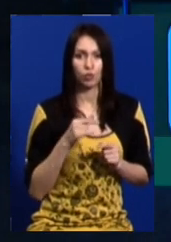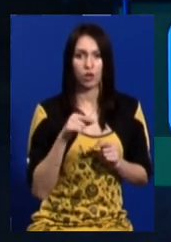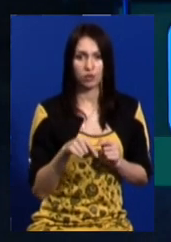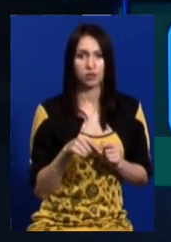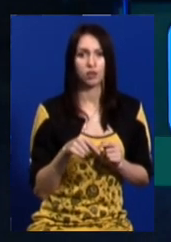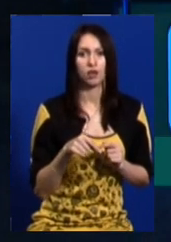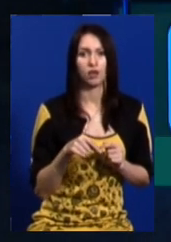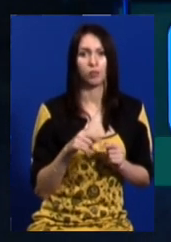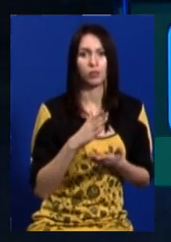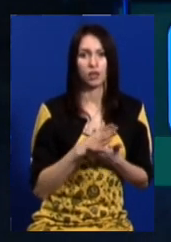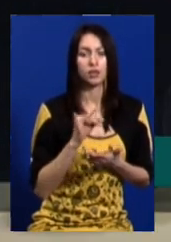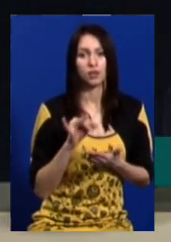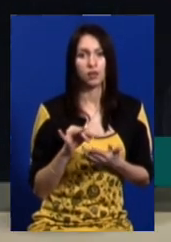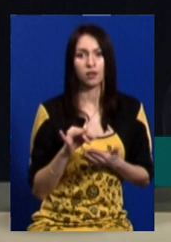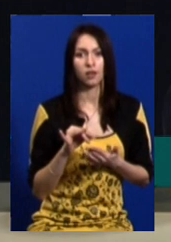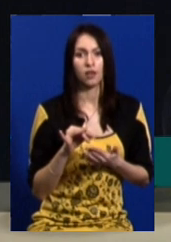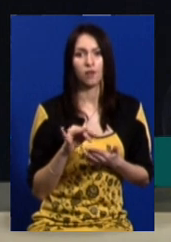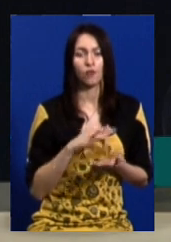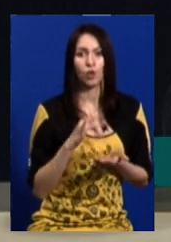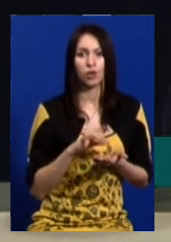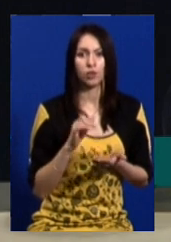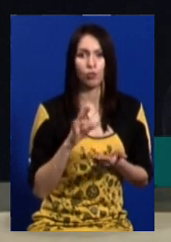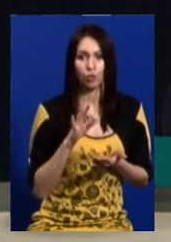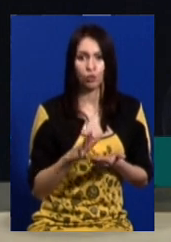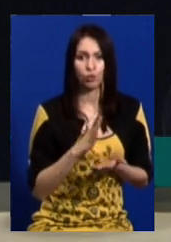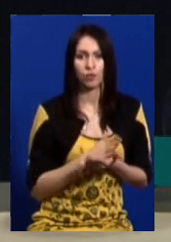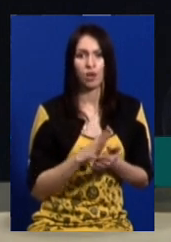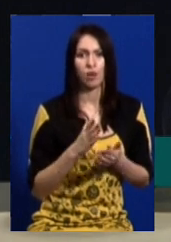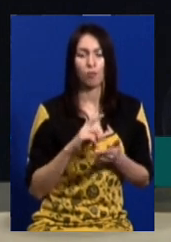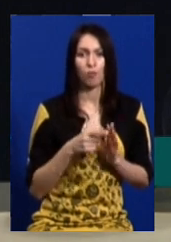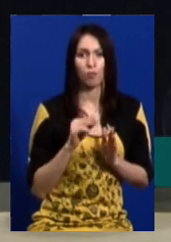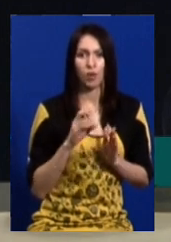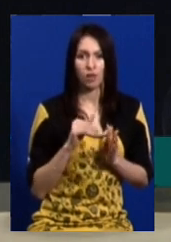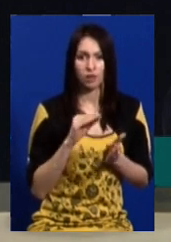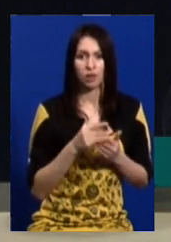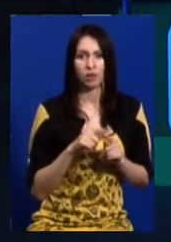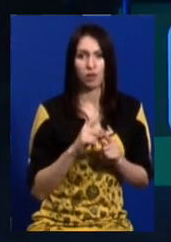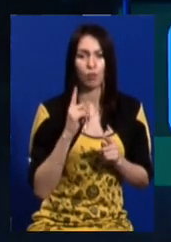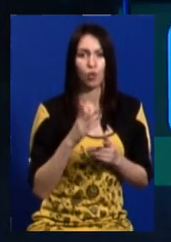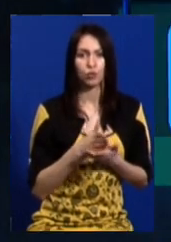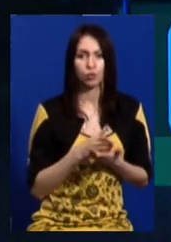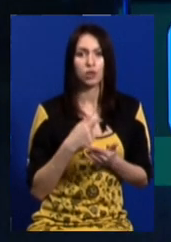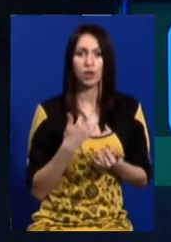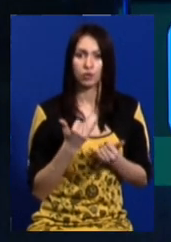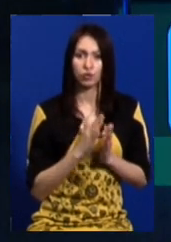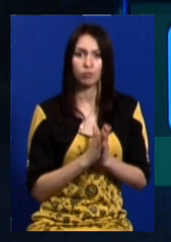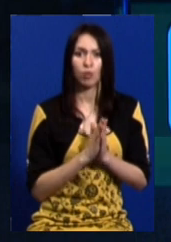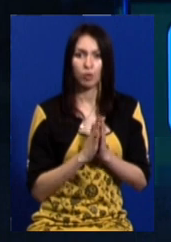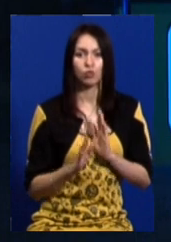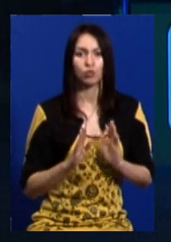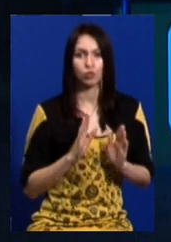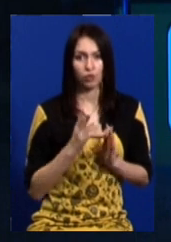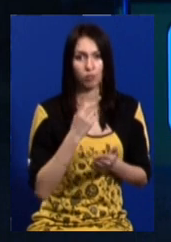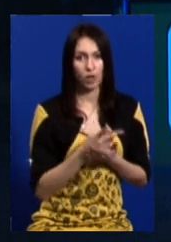Зарабінка село є у нас, і в місті Богодухові ми зараз поставили палатку, де звершується вже богослужіння. Де А я зараз готується попрошу режисерів